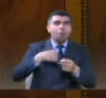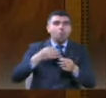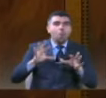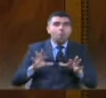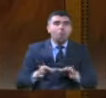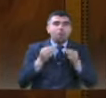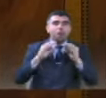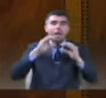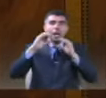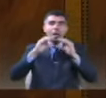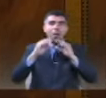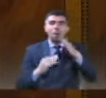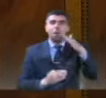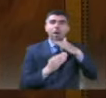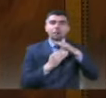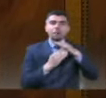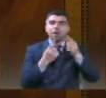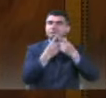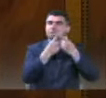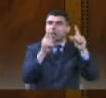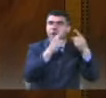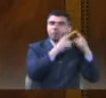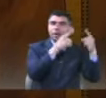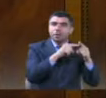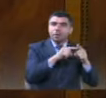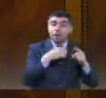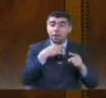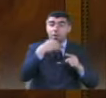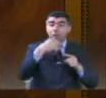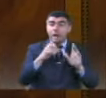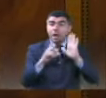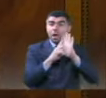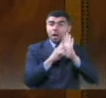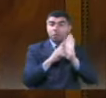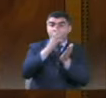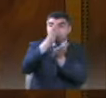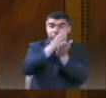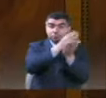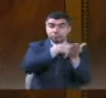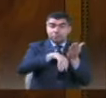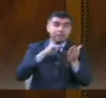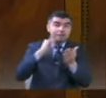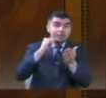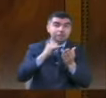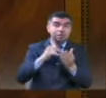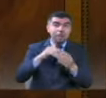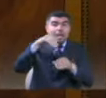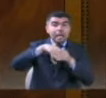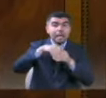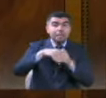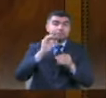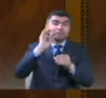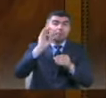نتائجها في شتى المجالات. وانطلاقا مما يخوله لنا الدستور في دورنا كمعارضة بناءة وبكل